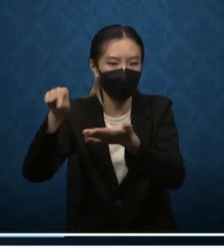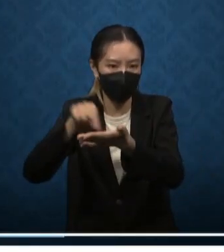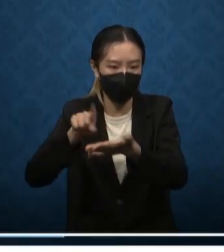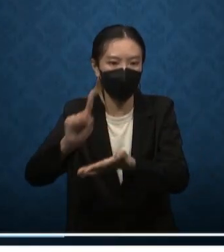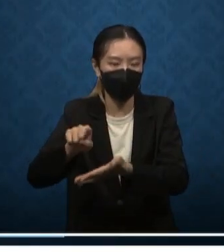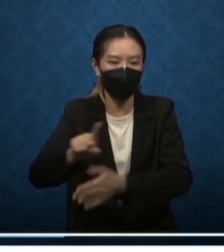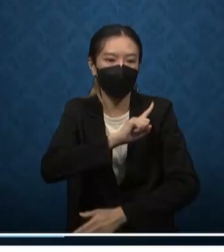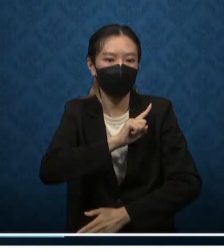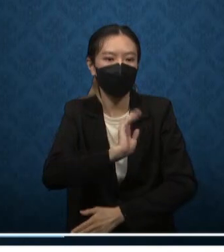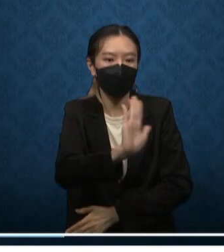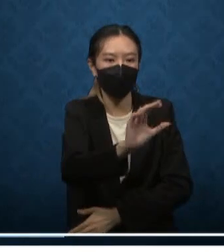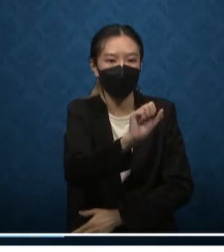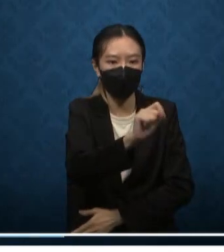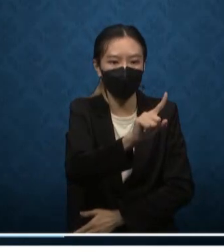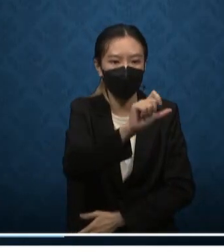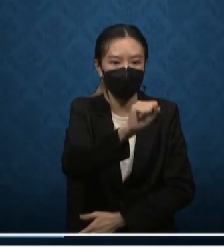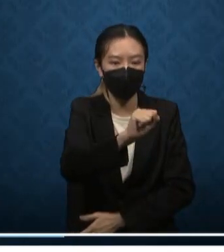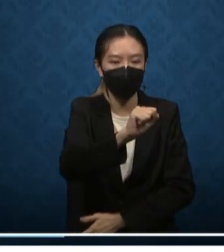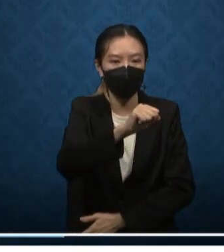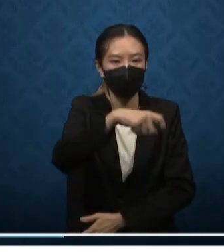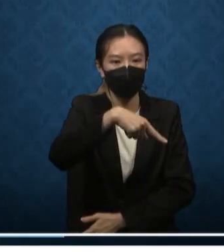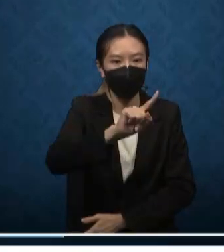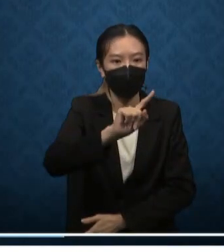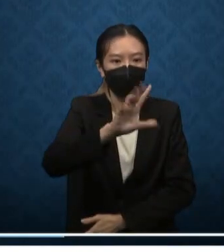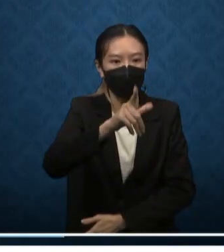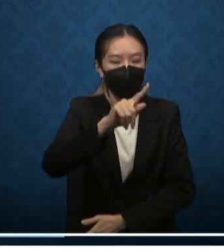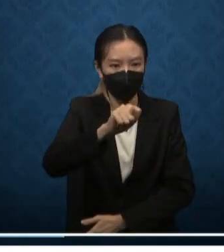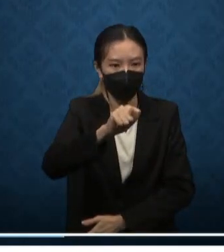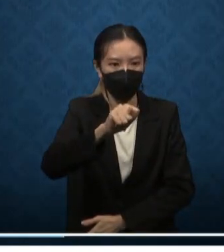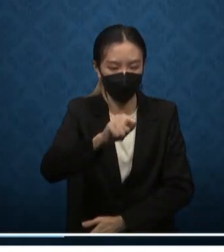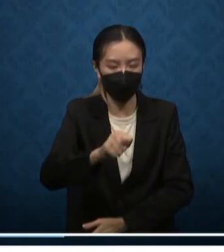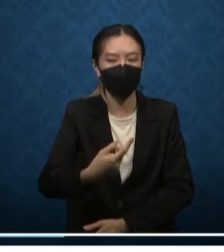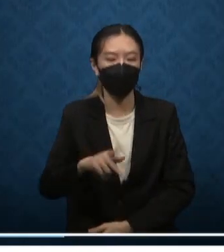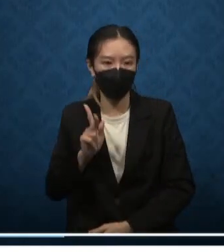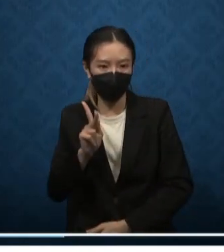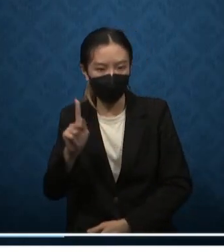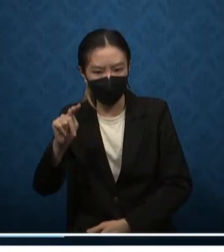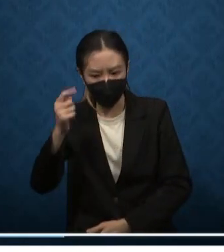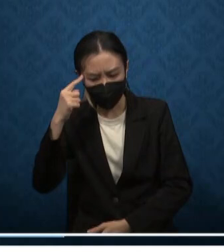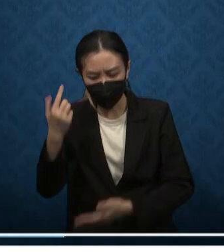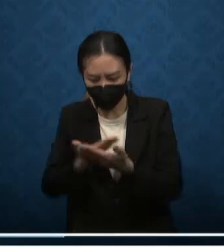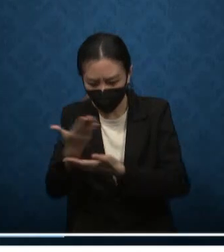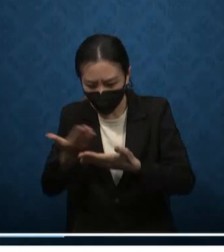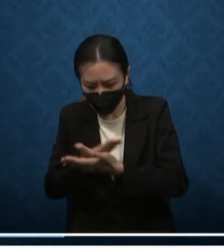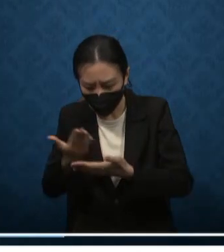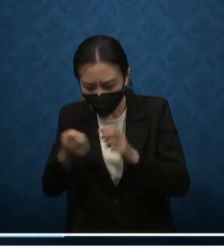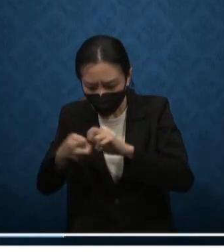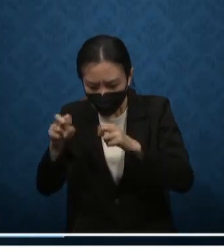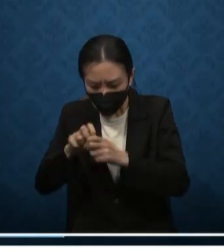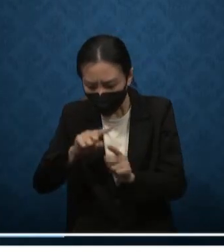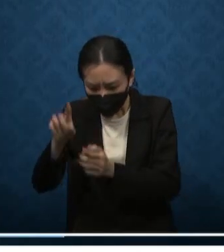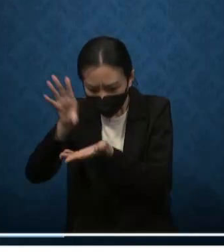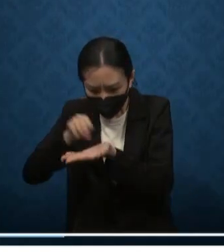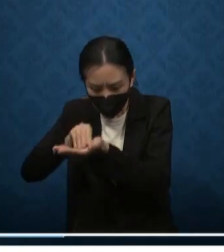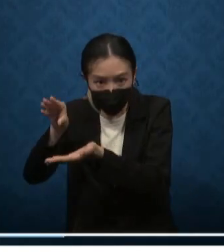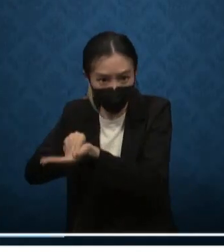สสปชฉะนั้นกกตควรที่จะกลับมาพิจารณาแล้วก็ทบทวนรวบรวมปัญหาที่เกิด